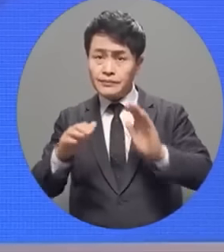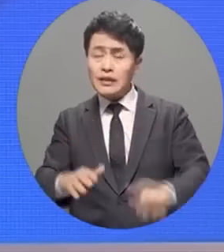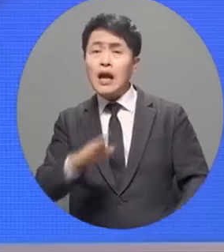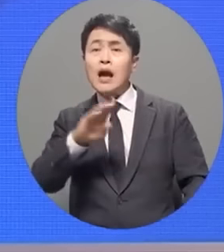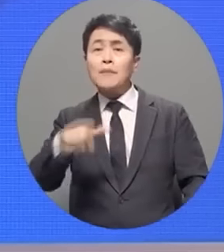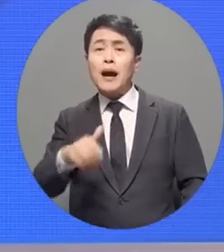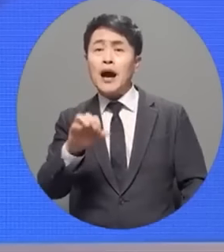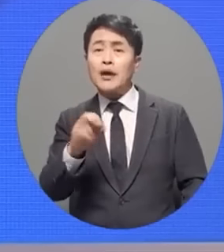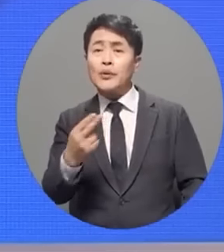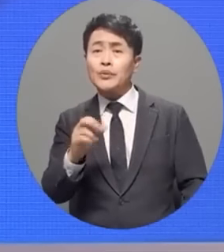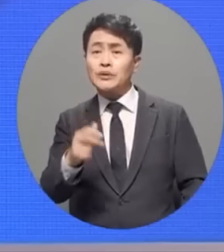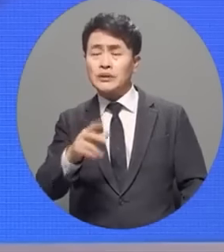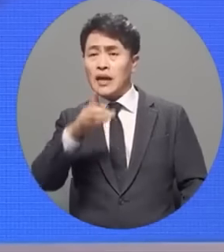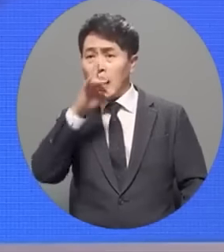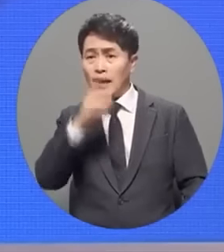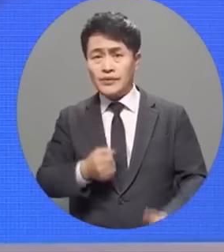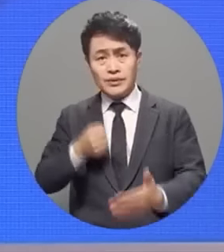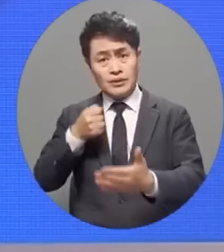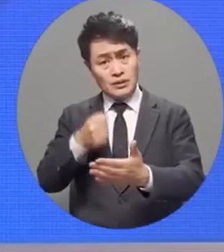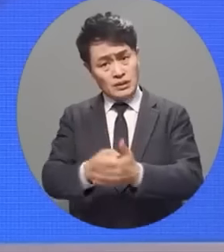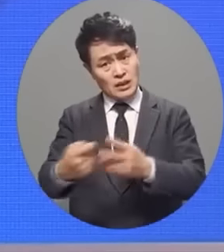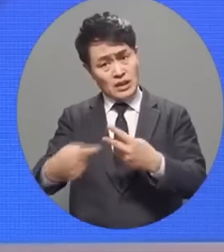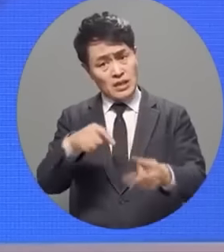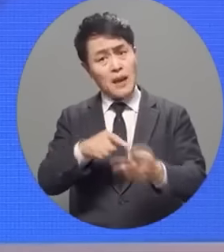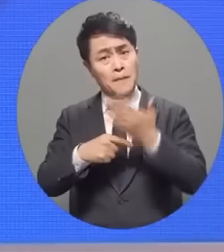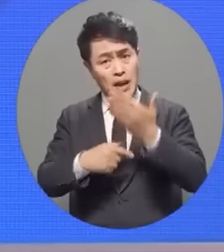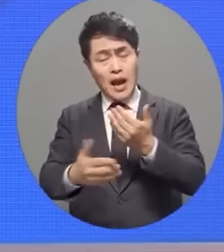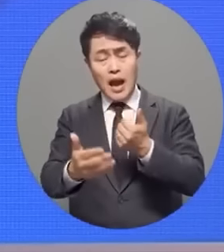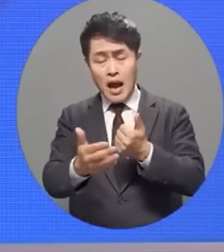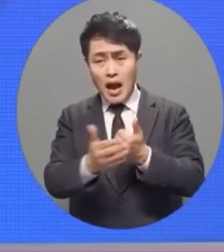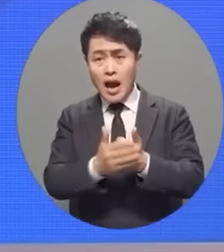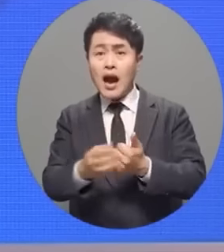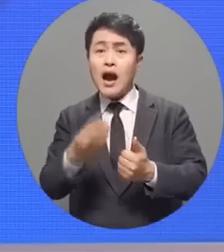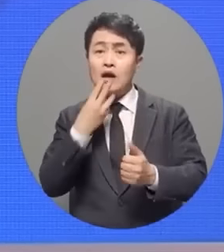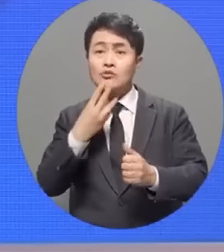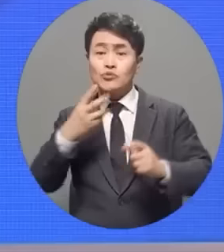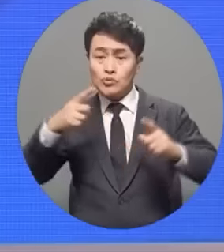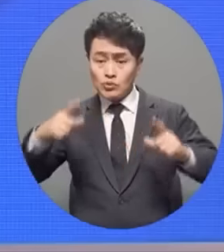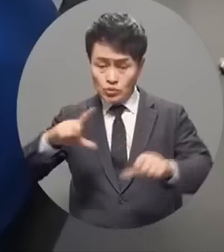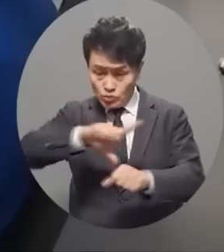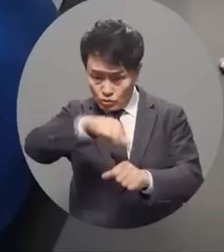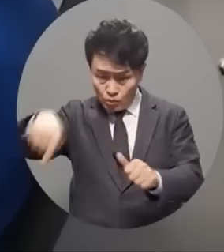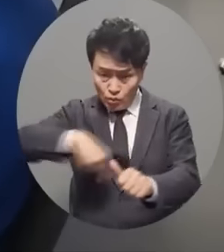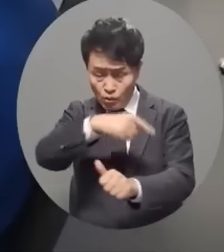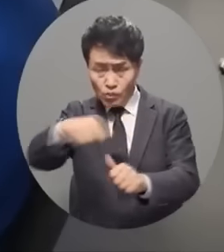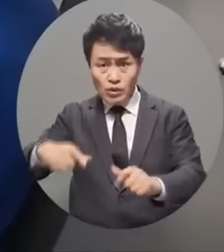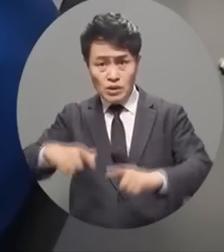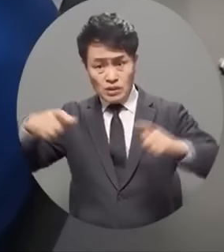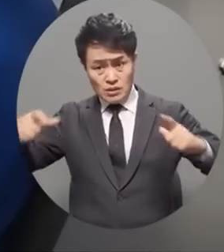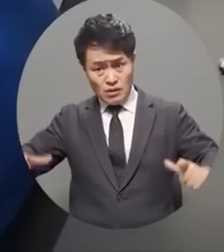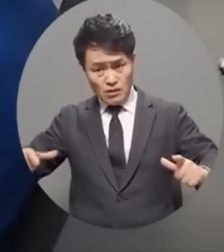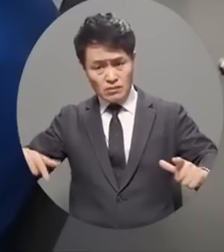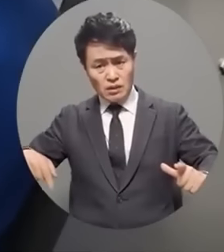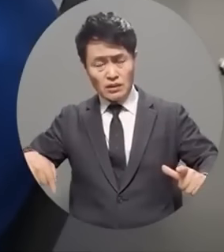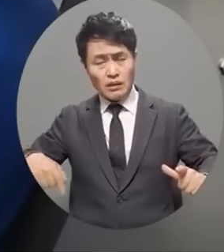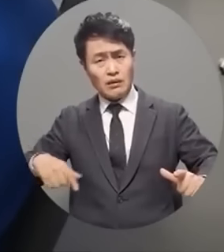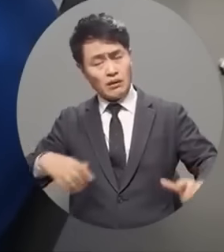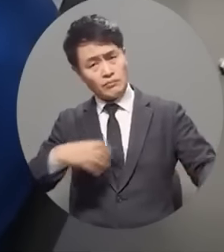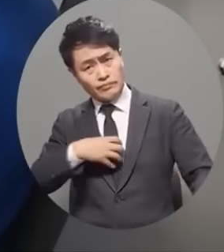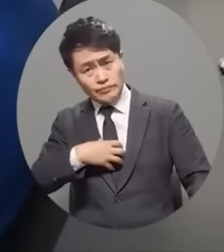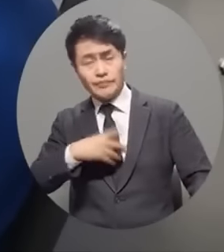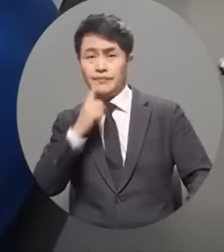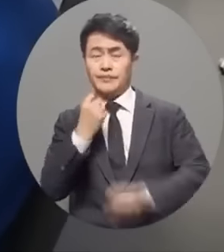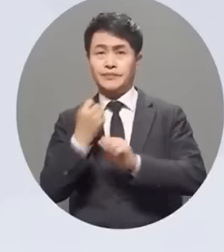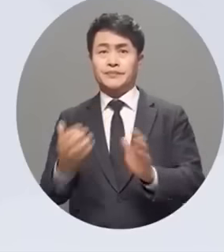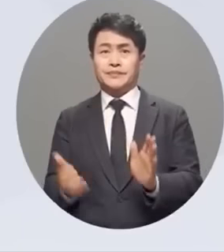박용진은 안 된다는 결정으로 이해될 수 있다며 수도권 선거 전체에 미칠 영향이 심히 염려된다고